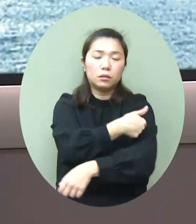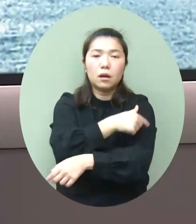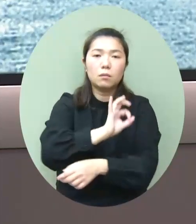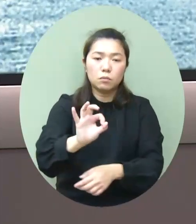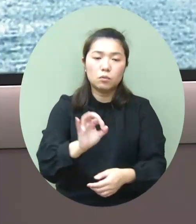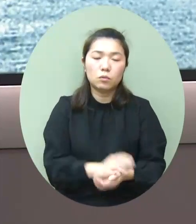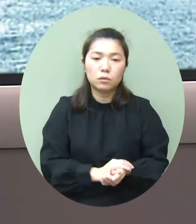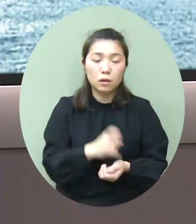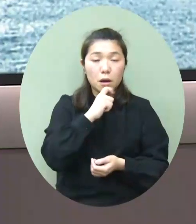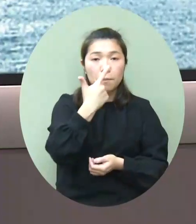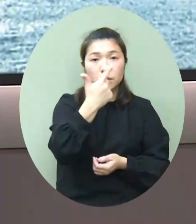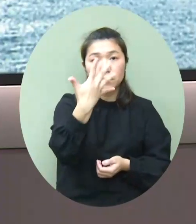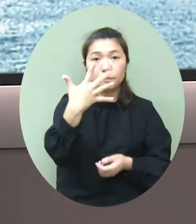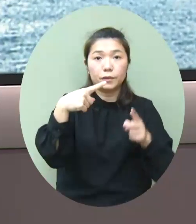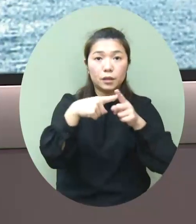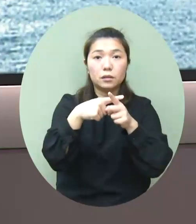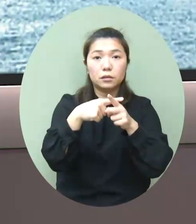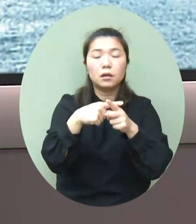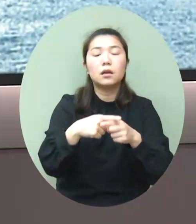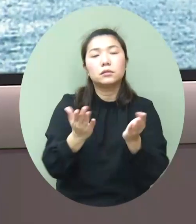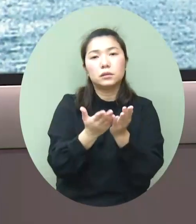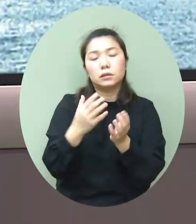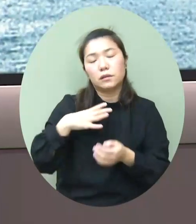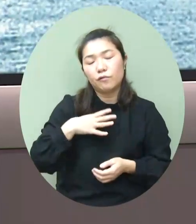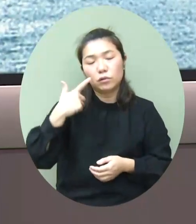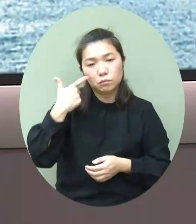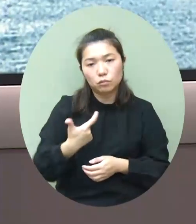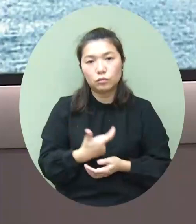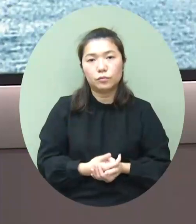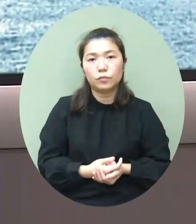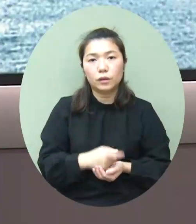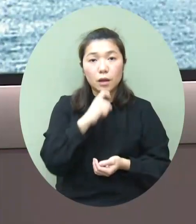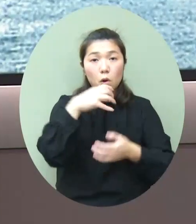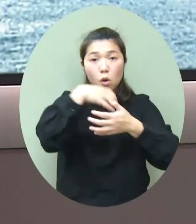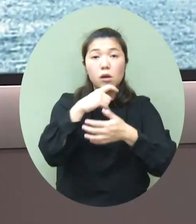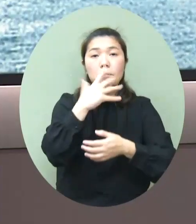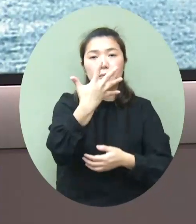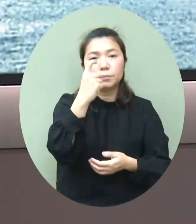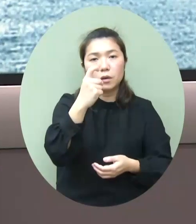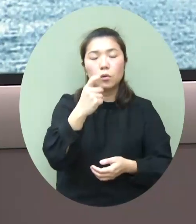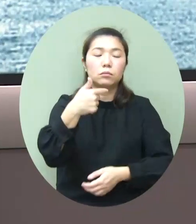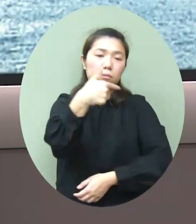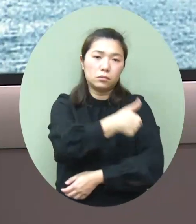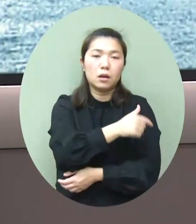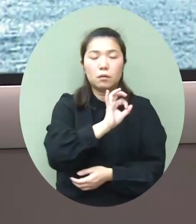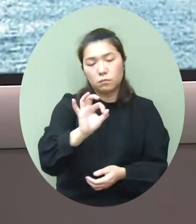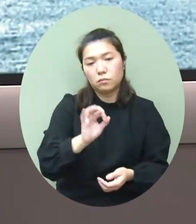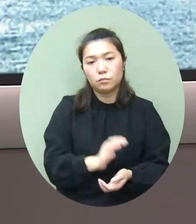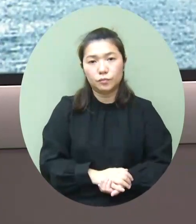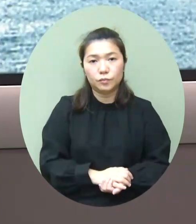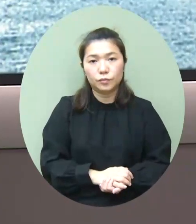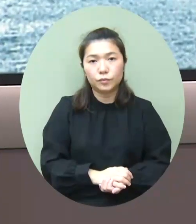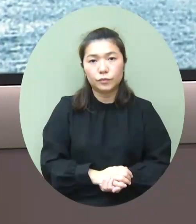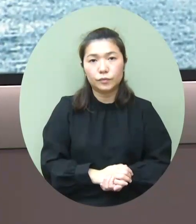没接种疫苗，85名情况严重，其中59名是没有接